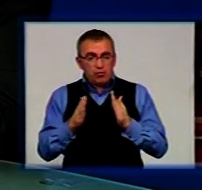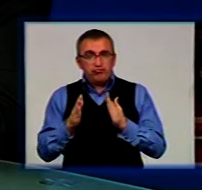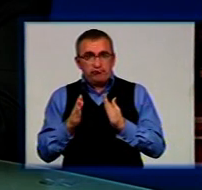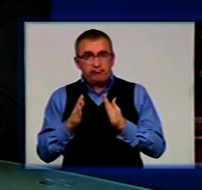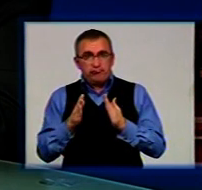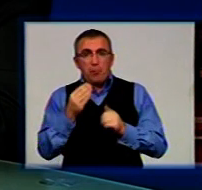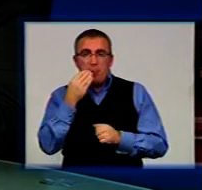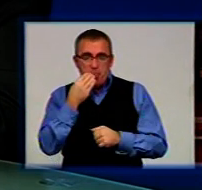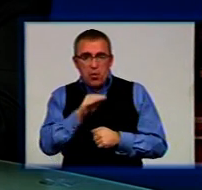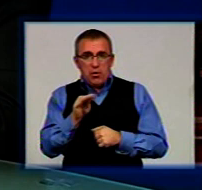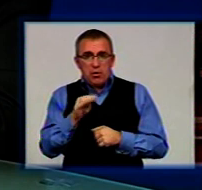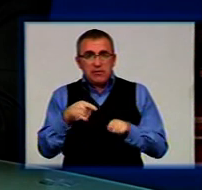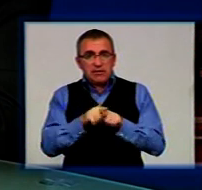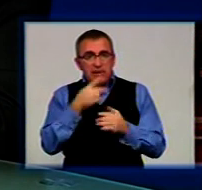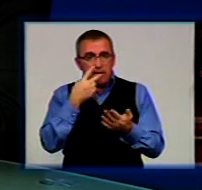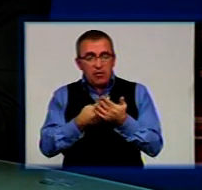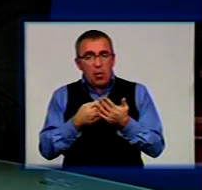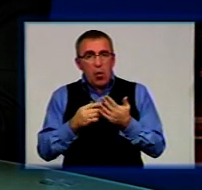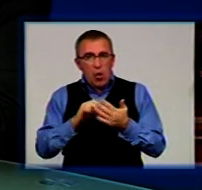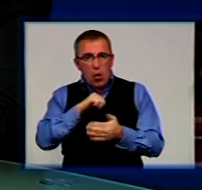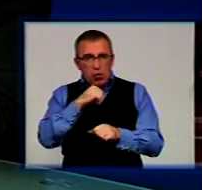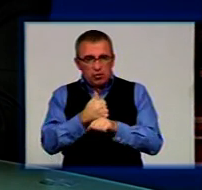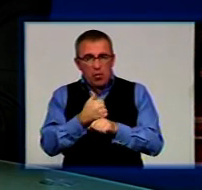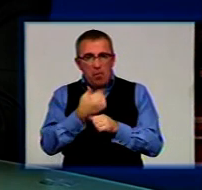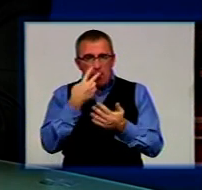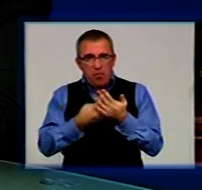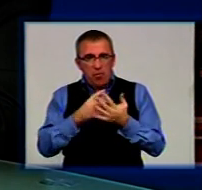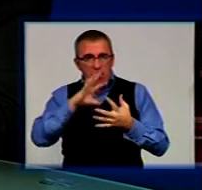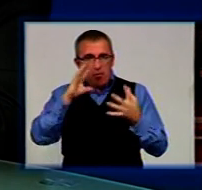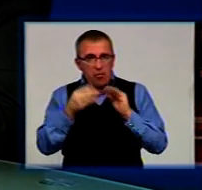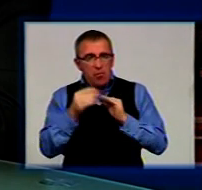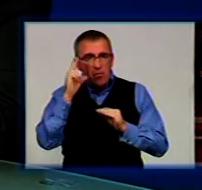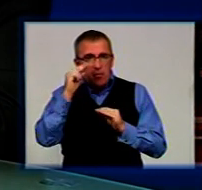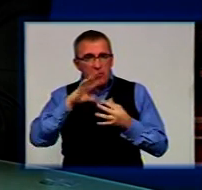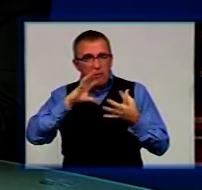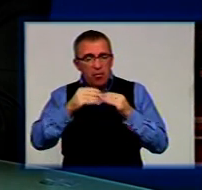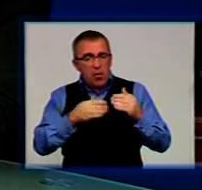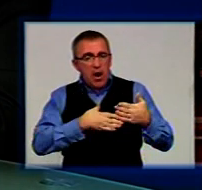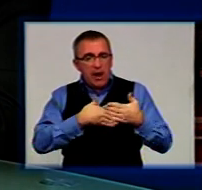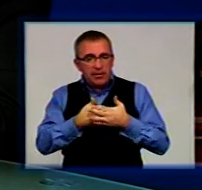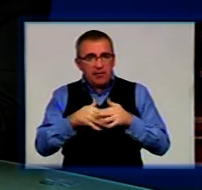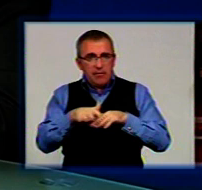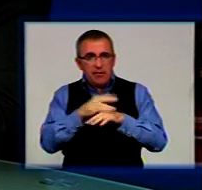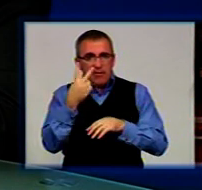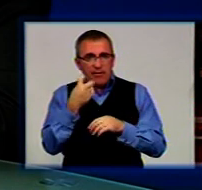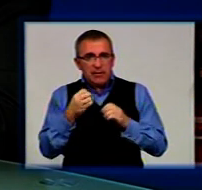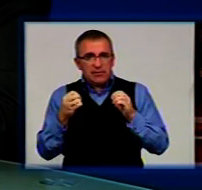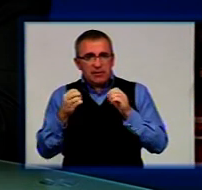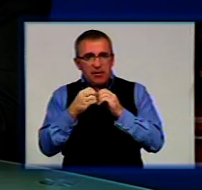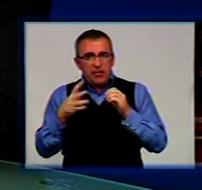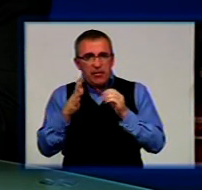і покращується. Про це свідчать основні показники. Це загальна чисельність економічно активного населення в віці